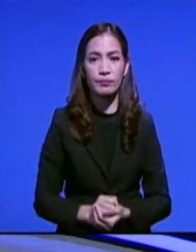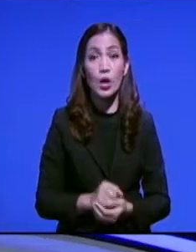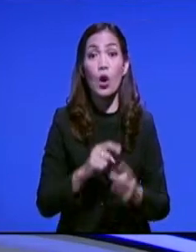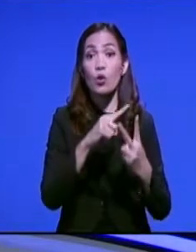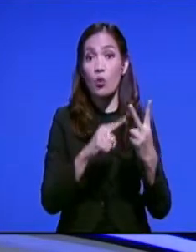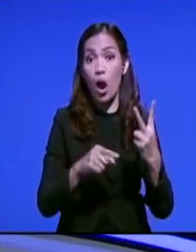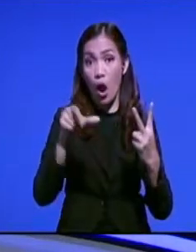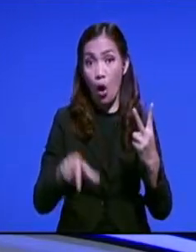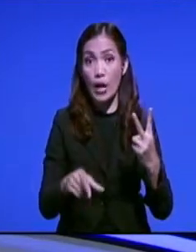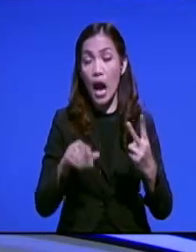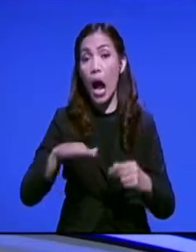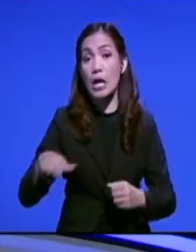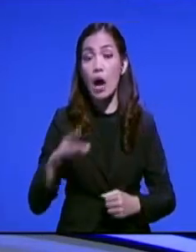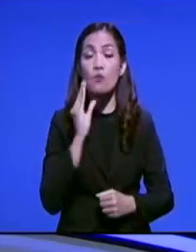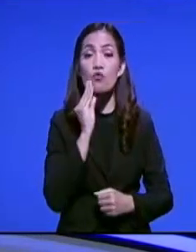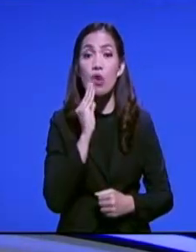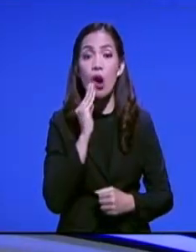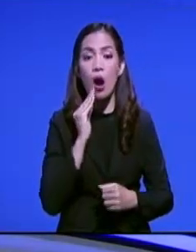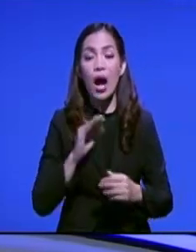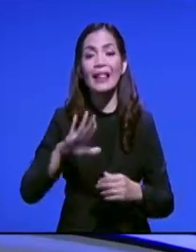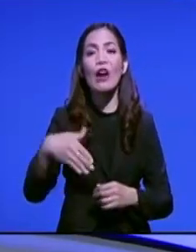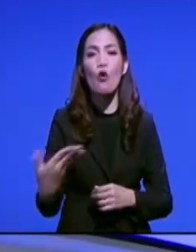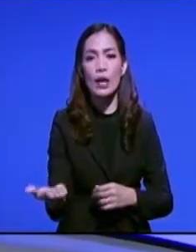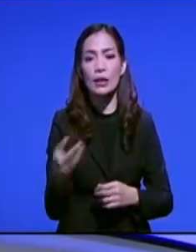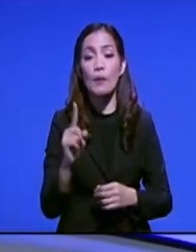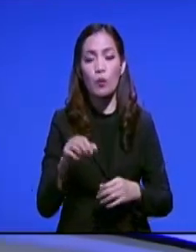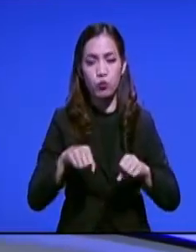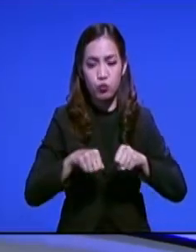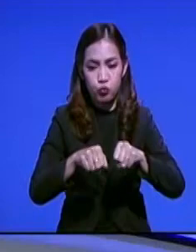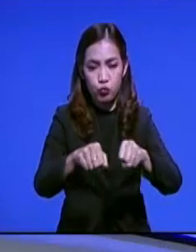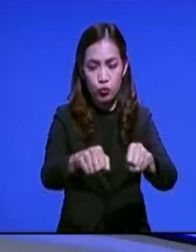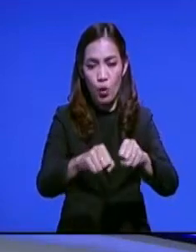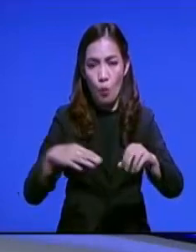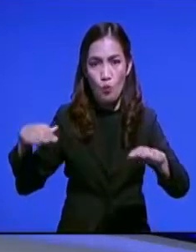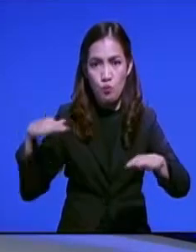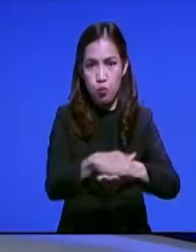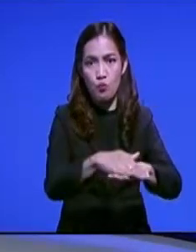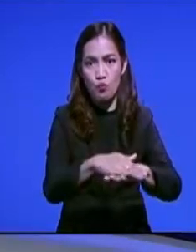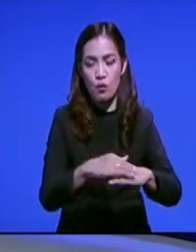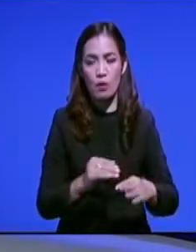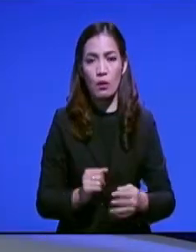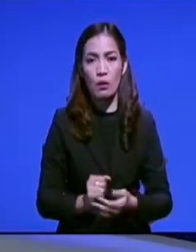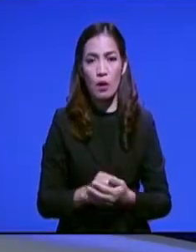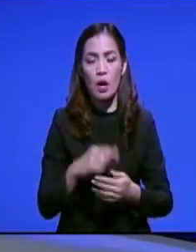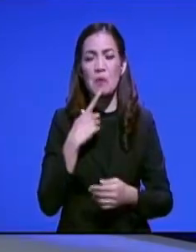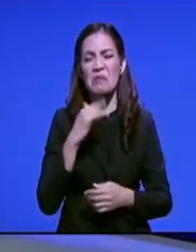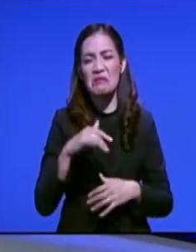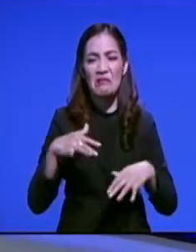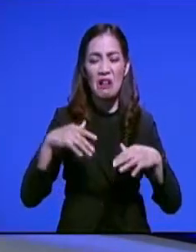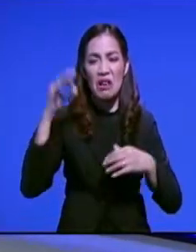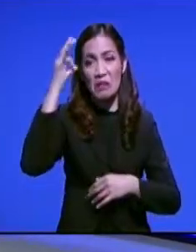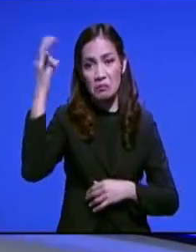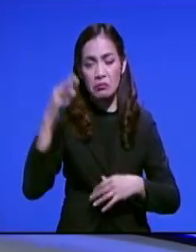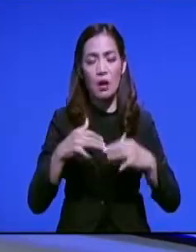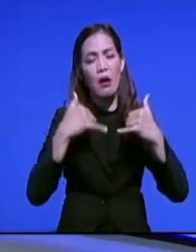Dua orang remaja tewas ditabrak mobil saat mengendarai skuter listrik. Pengemudi sedan yang terbukti tengah mabuk alkohol telah